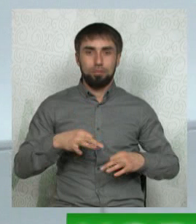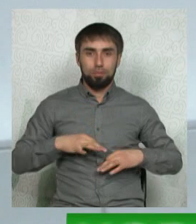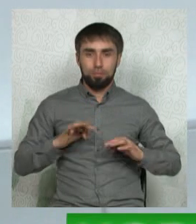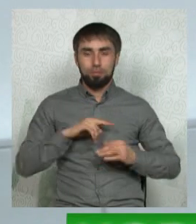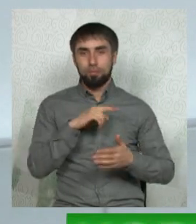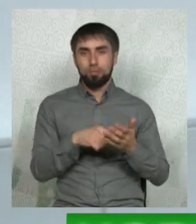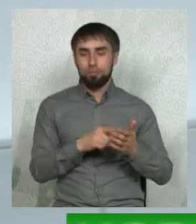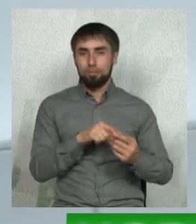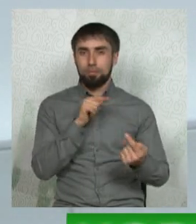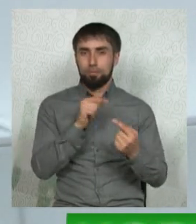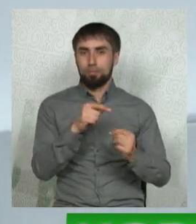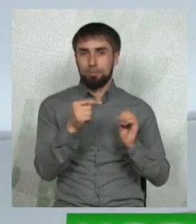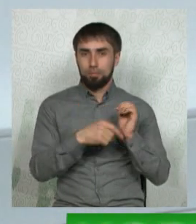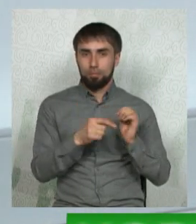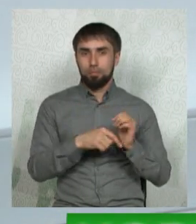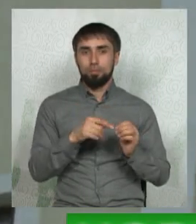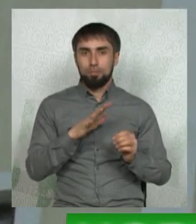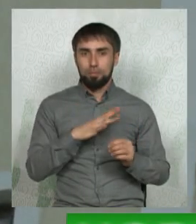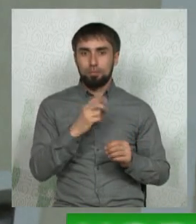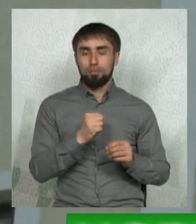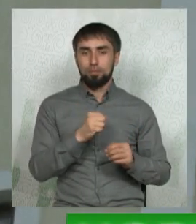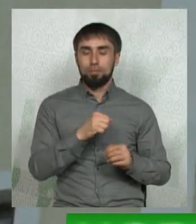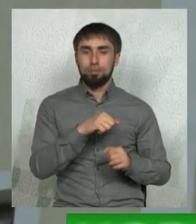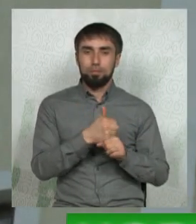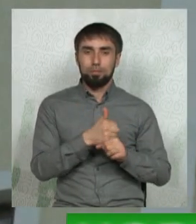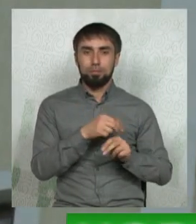Вопросы противодействия коррупции находились на особом